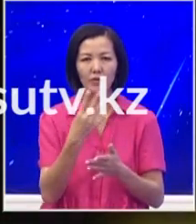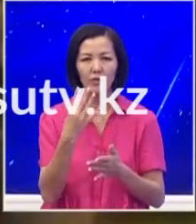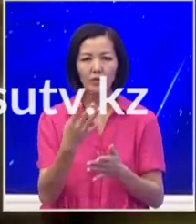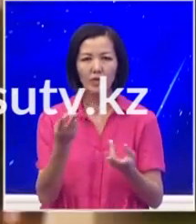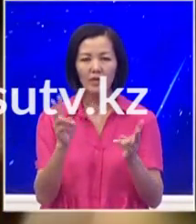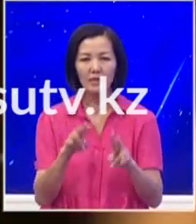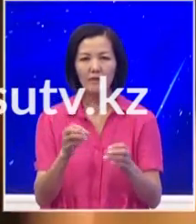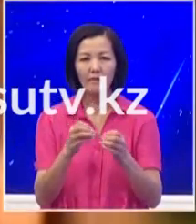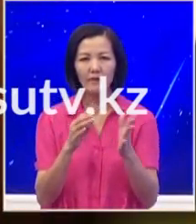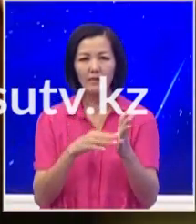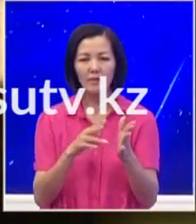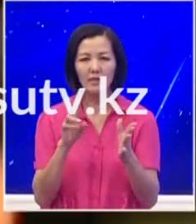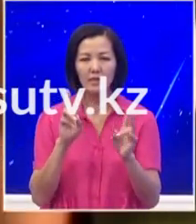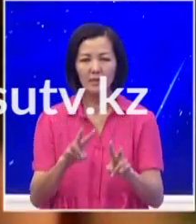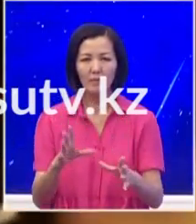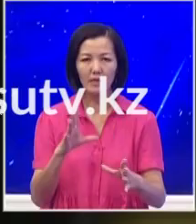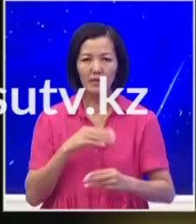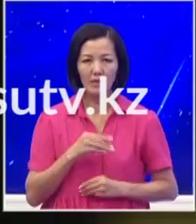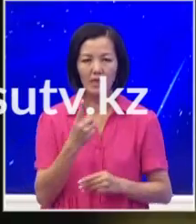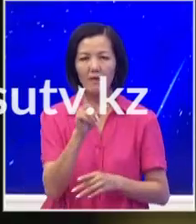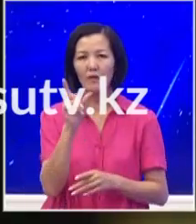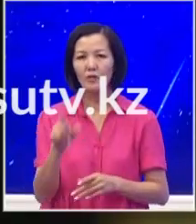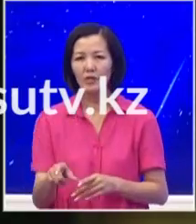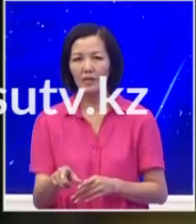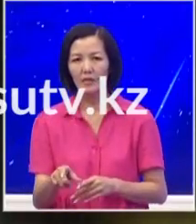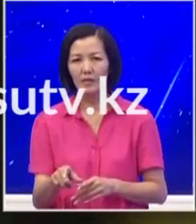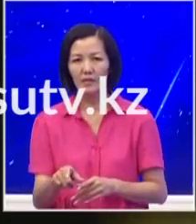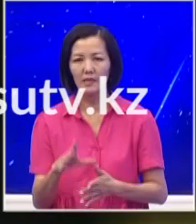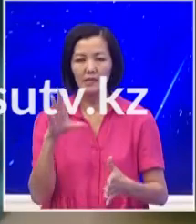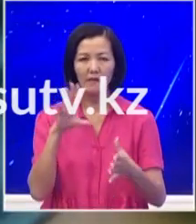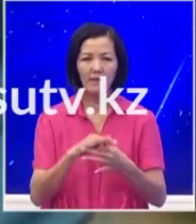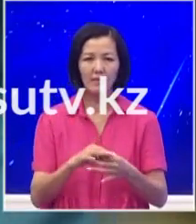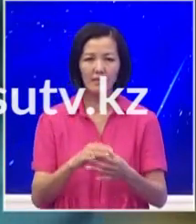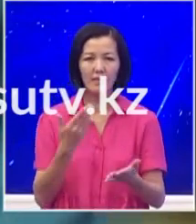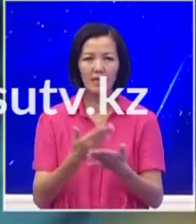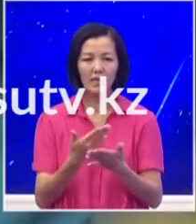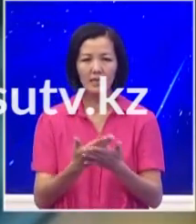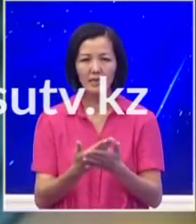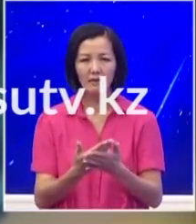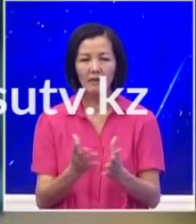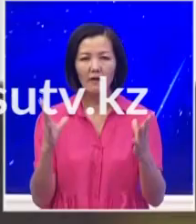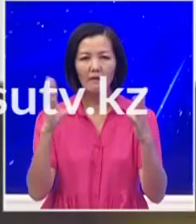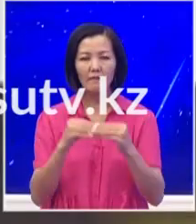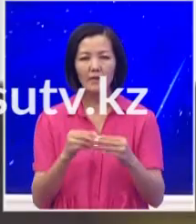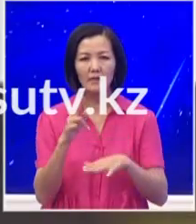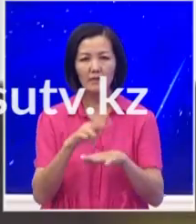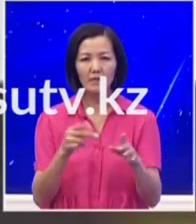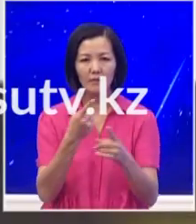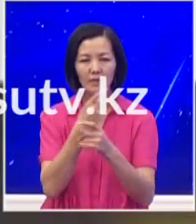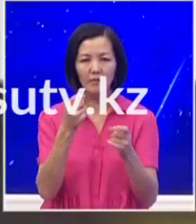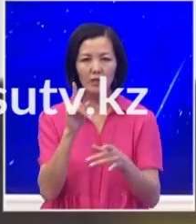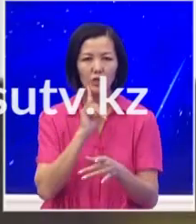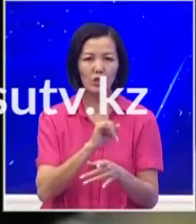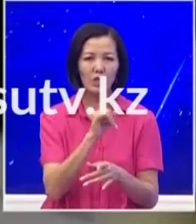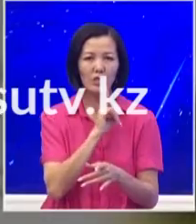себе по 18 тысяч тенге с клиента. Эта типичная схема зафиксирована доказательной базой. Вместе с тем в полиции сообщили,